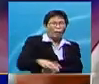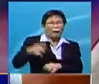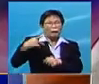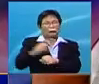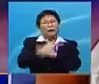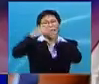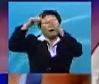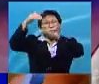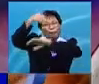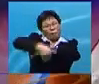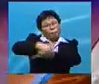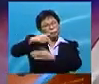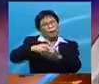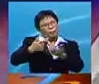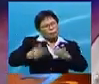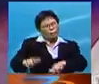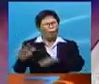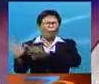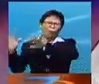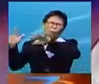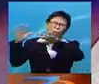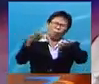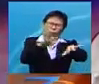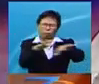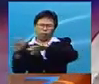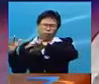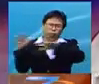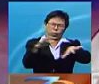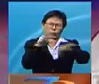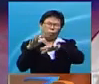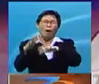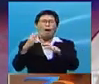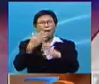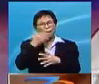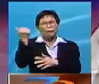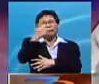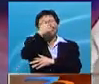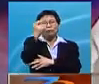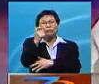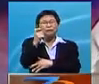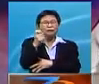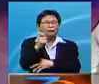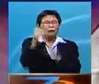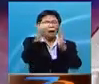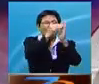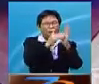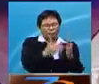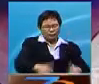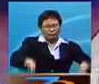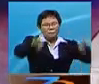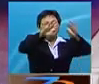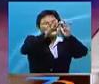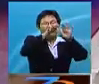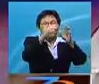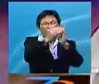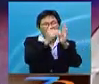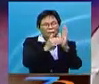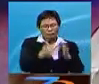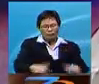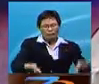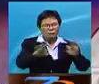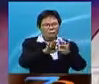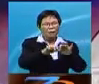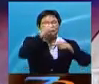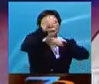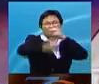ini kalau boleh biar melempah penonton melempah kerana ini merupakan acara penting yang